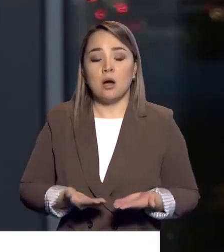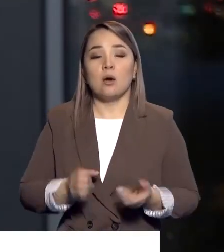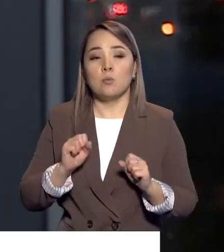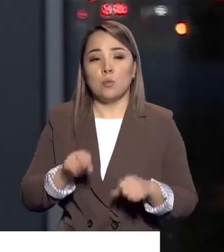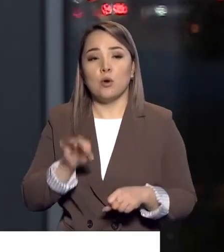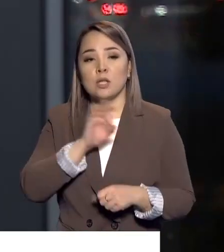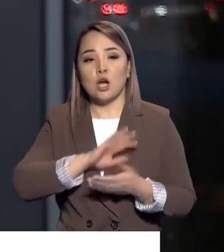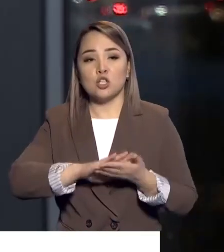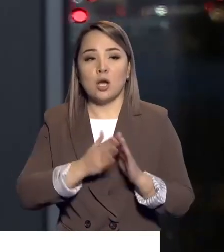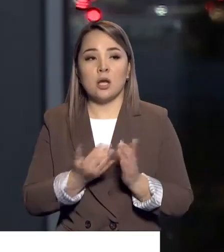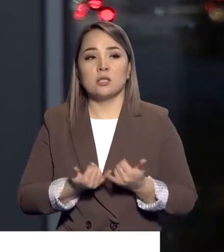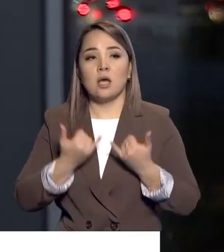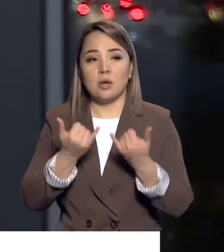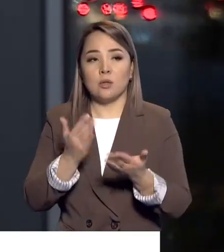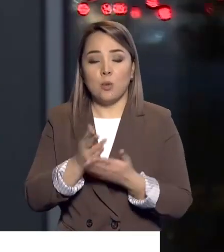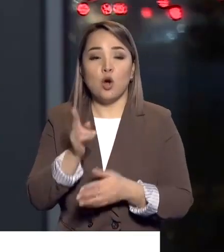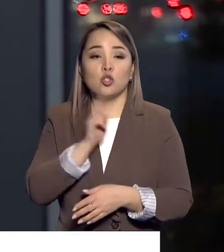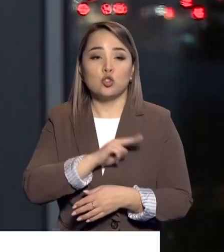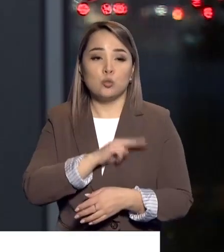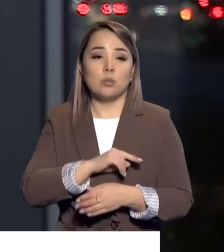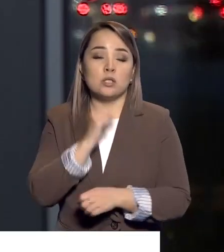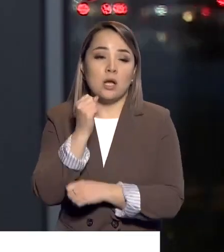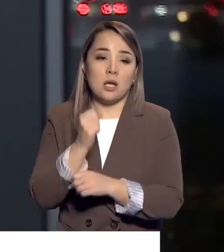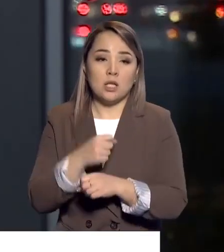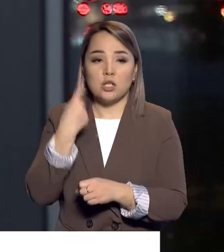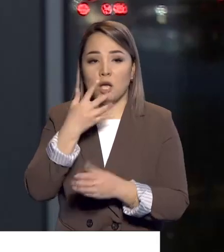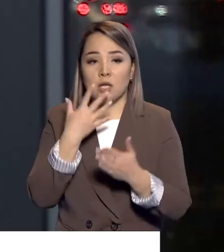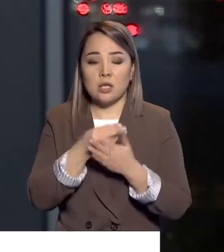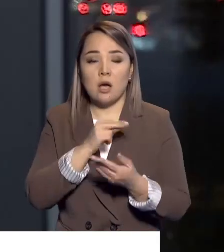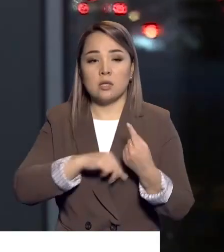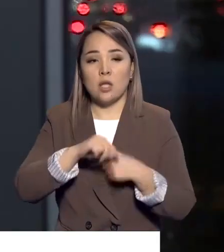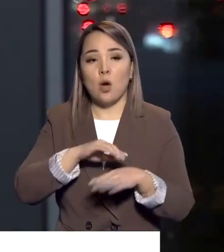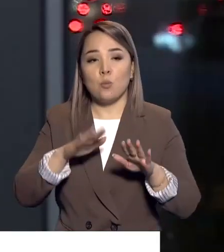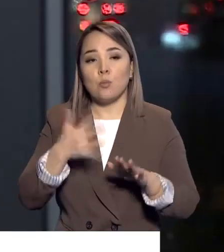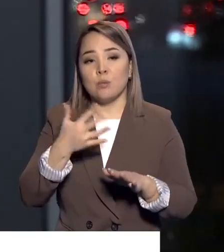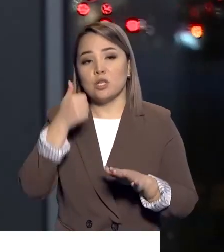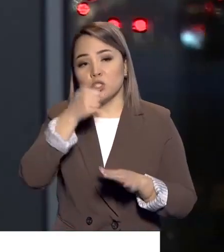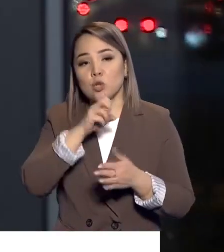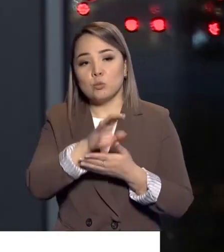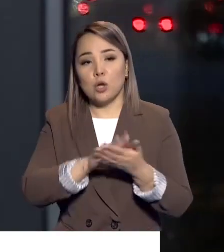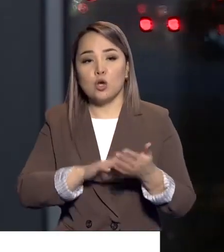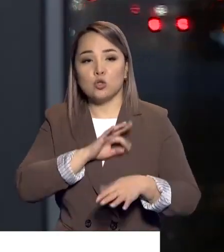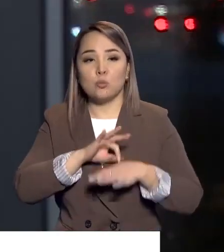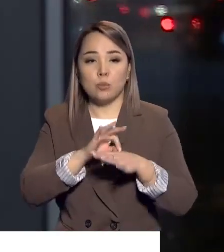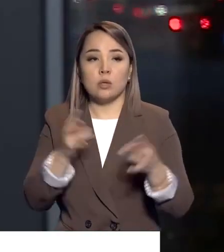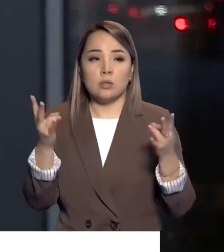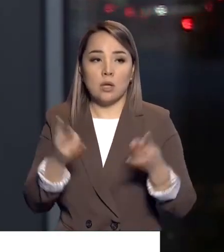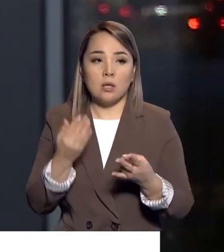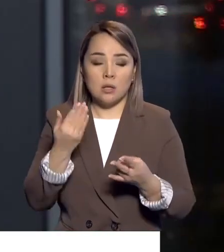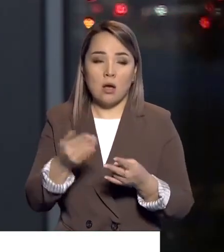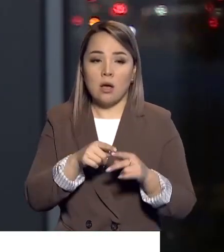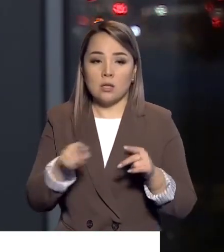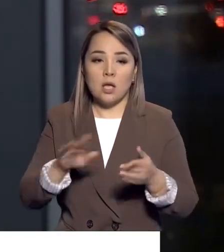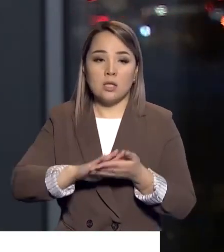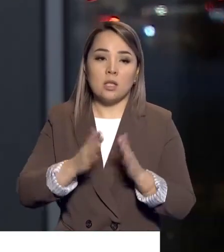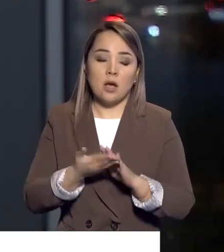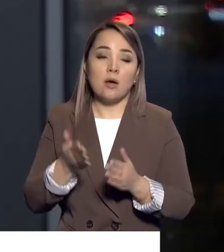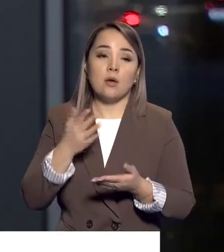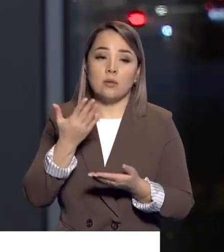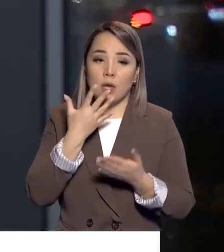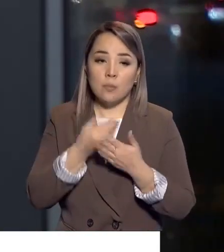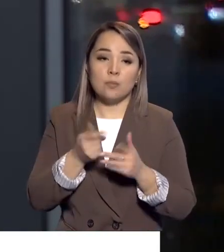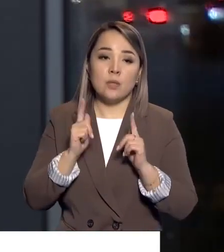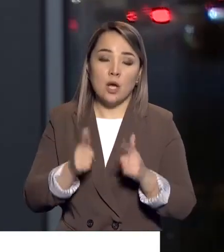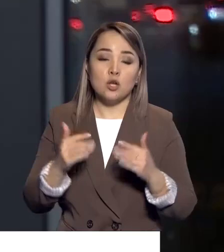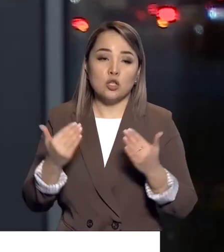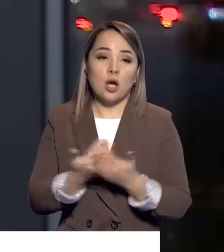да жағдай жасалып отыр. Ол үшін жұмысшы елді мекендегі жеке кәсіпорында 5 жыл жұмыс істеуі шарт. Кәсіп иесімен арадағы келісімге сәйкес оған